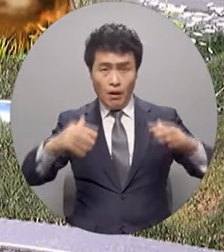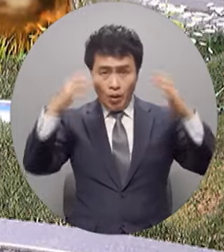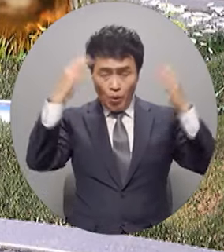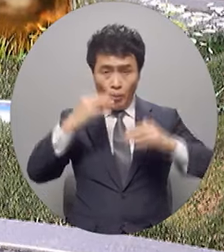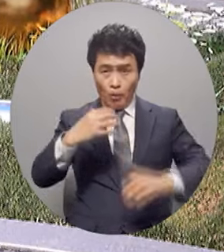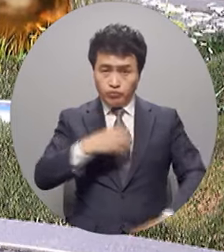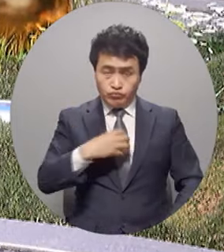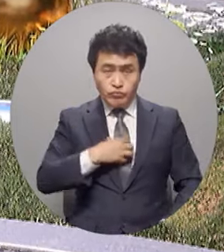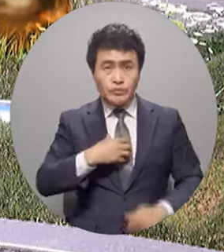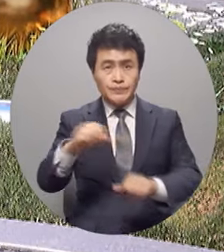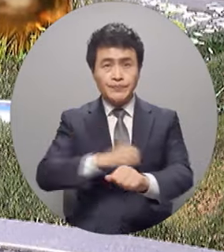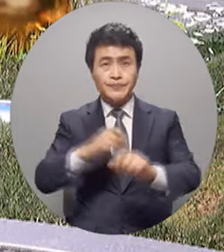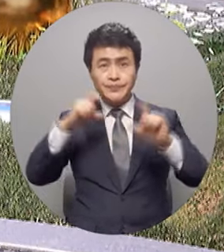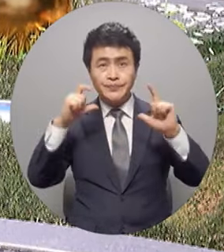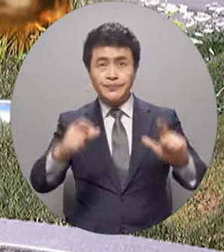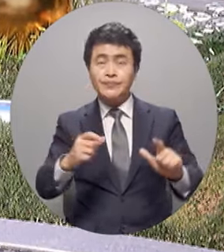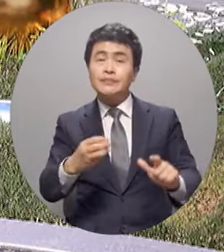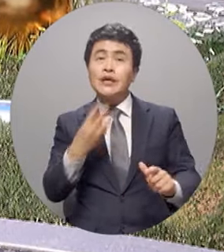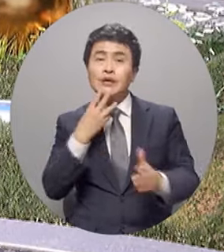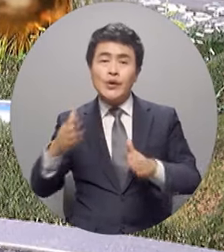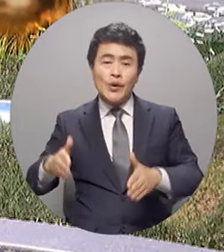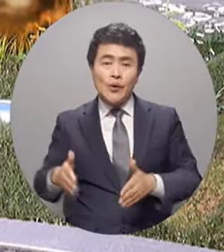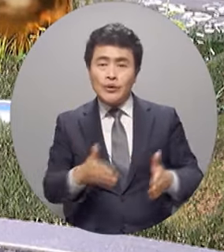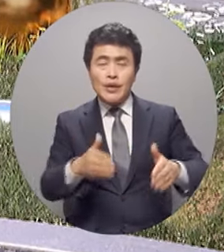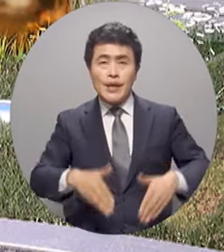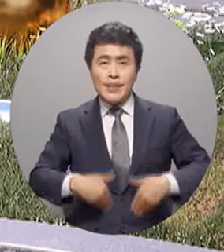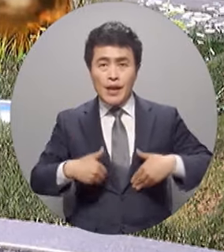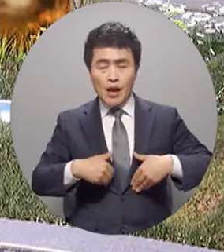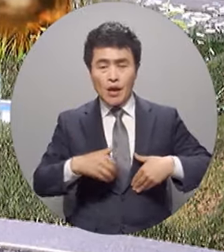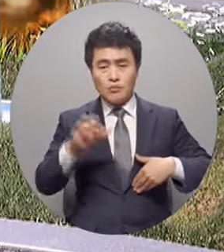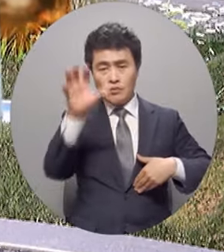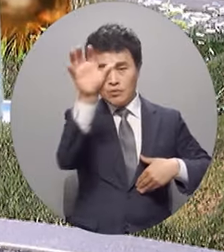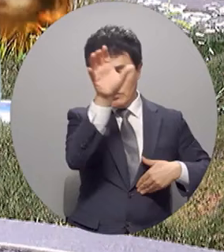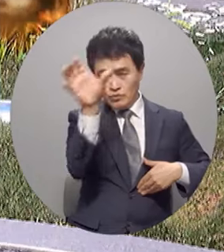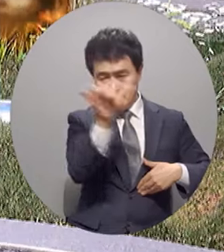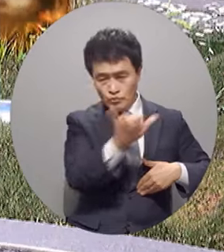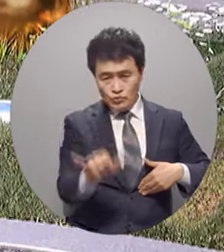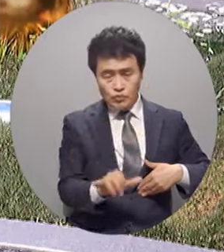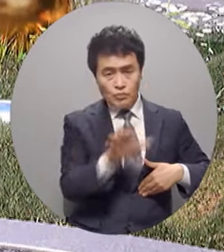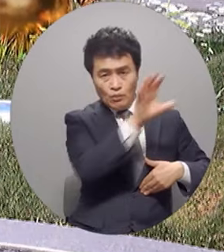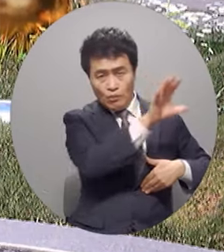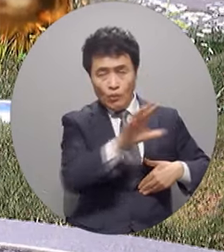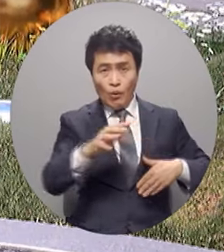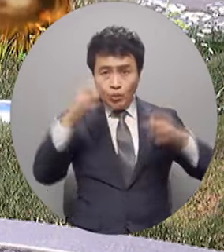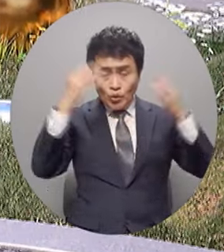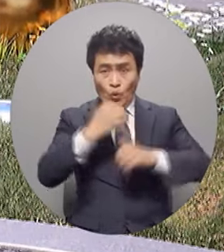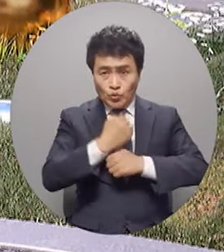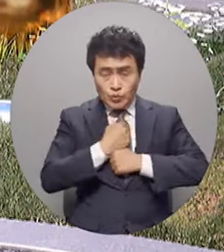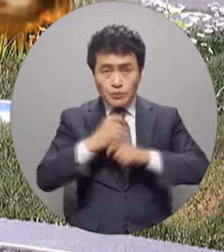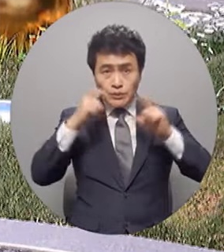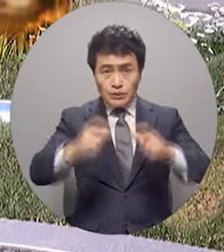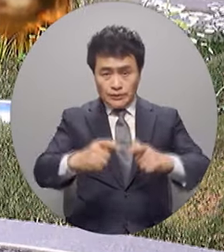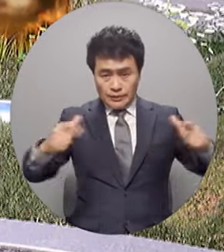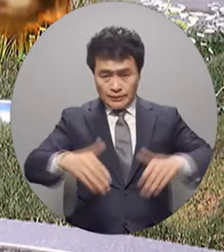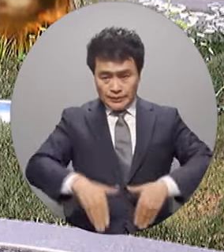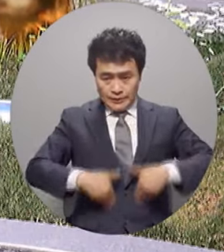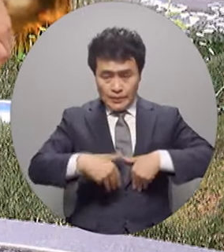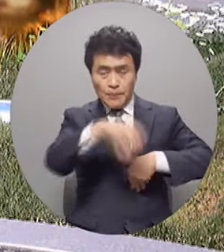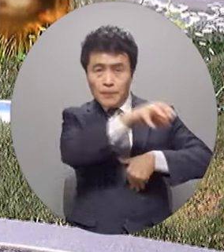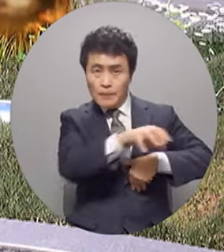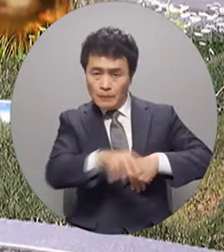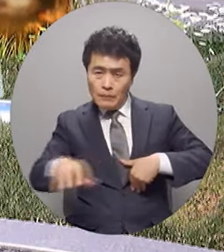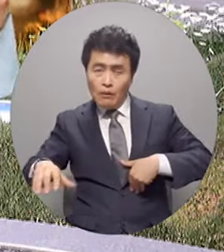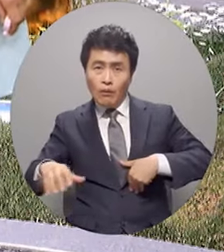폭염경보로 특보가 강화됐고요. 경기 남부 등 중부지방 곳곳으로도 폭염주의보가 확대되는데요. 특히 남부지방 중심으로는